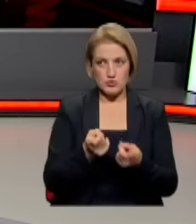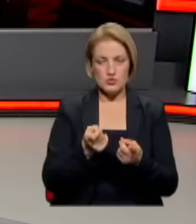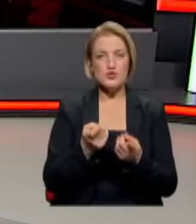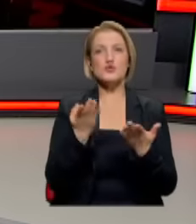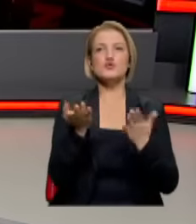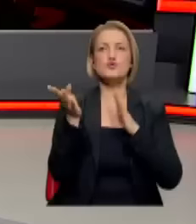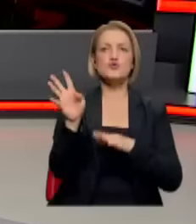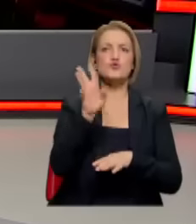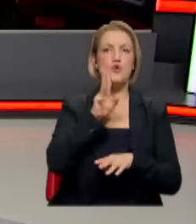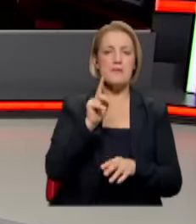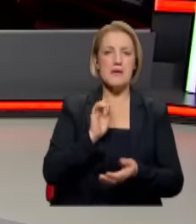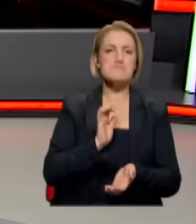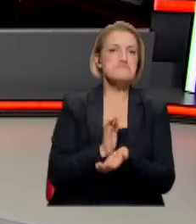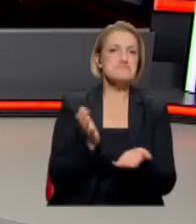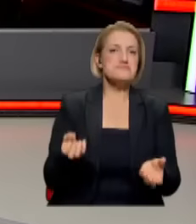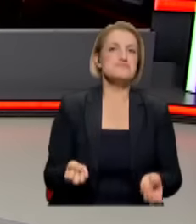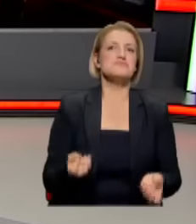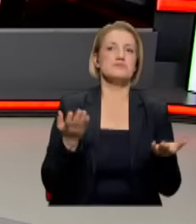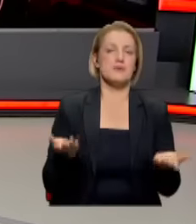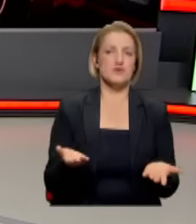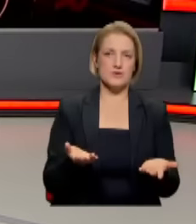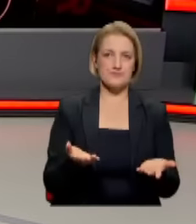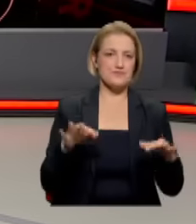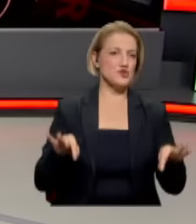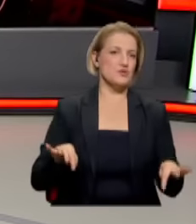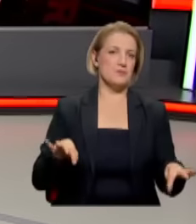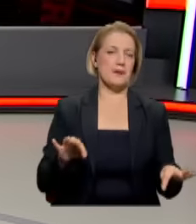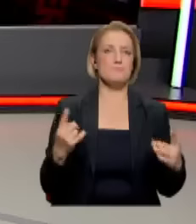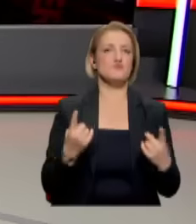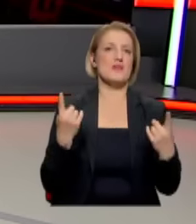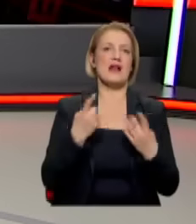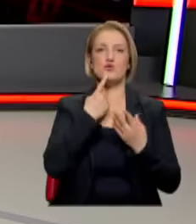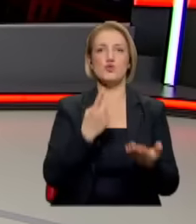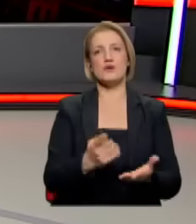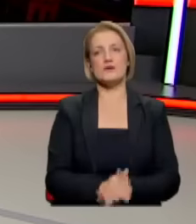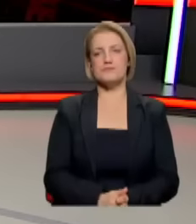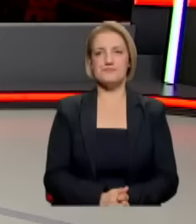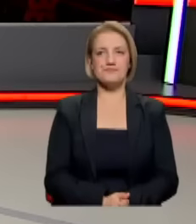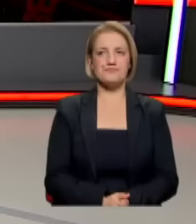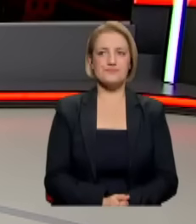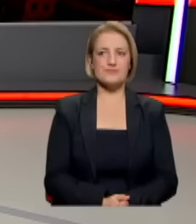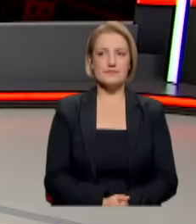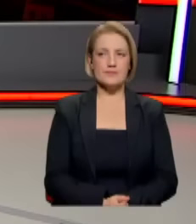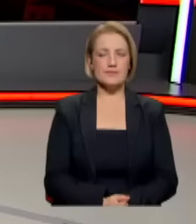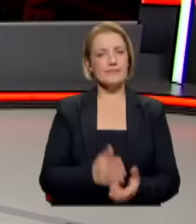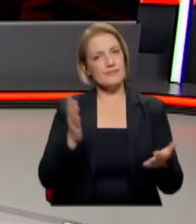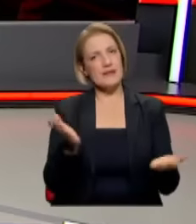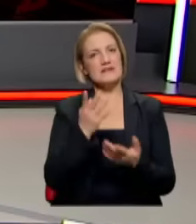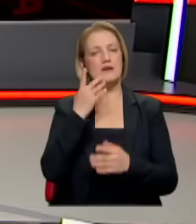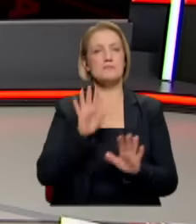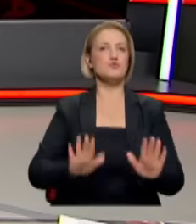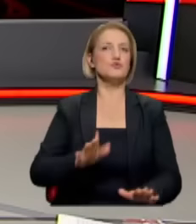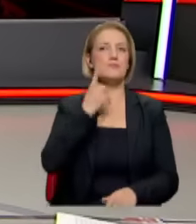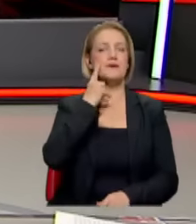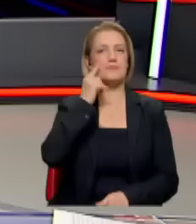sonunda bir mahkumiyet de çıkmamış şimdi bir şeyler söylüyorlar Neyse durun bakalım